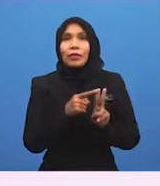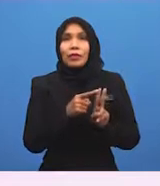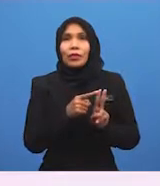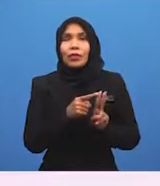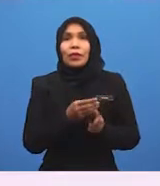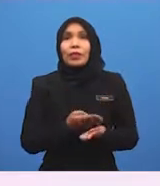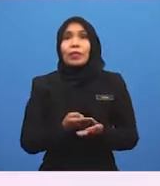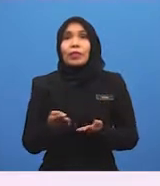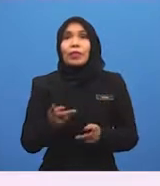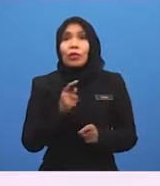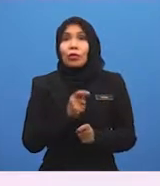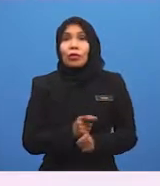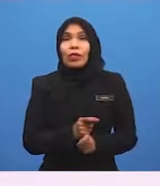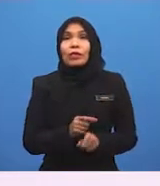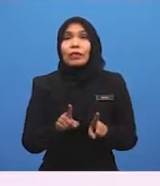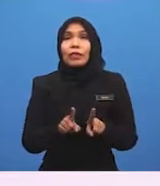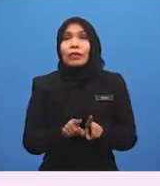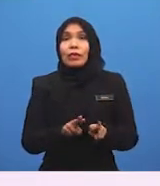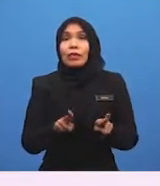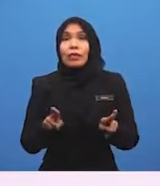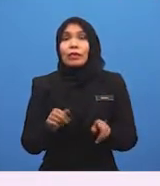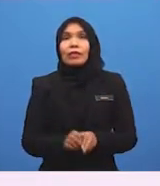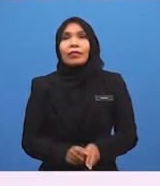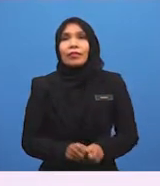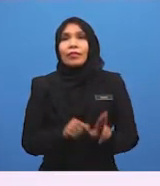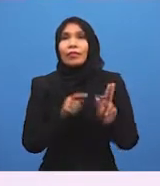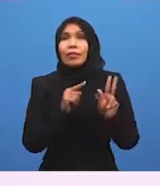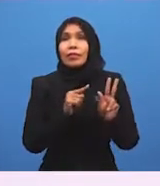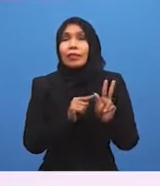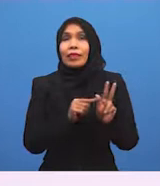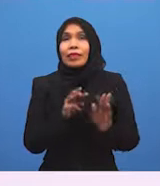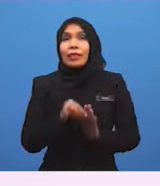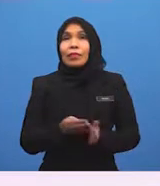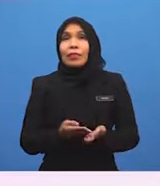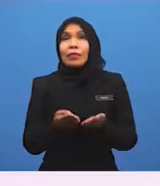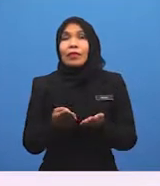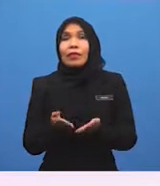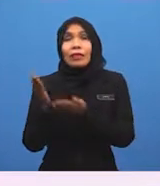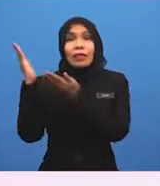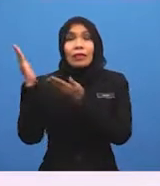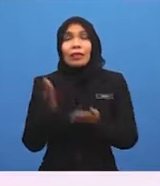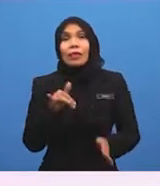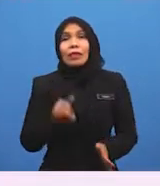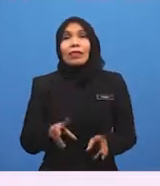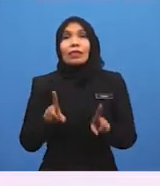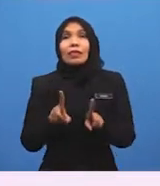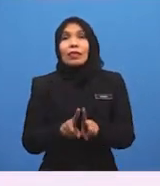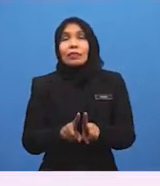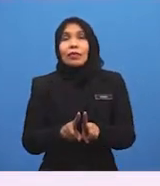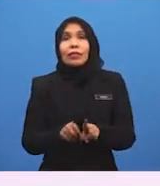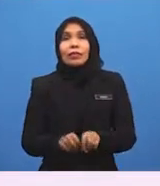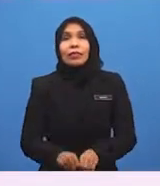tugas secara sama rata. Dan ketiga, memberikan layanan yang sama tanpa mengira